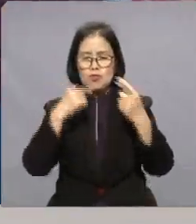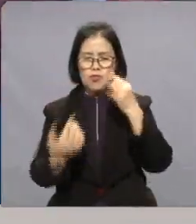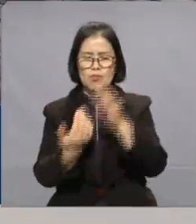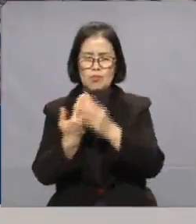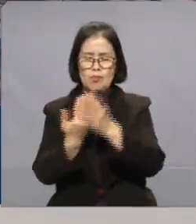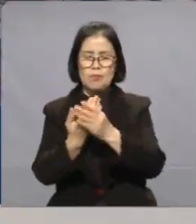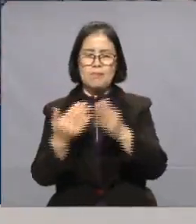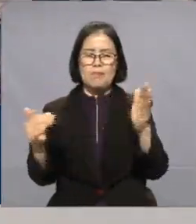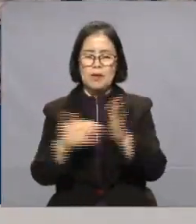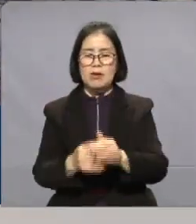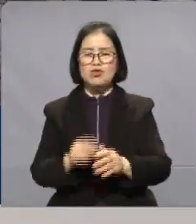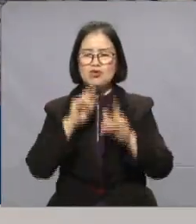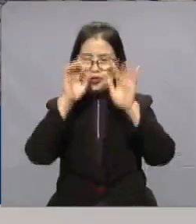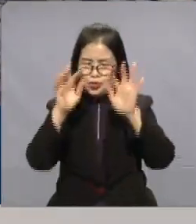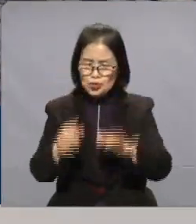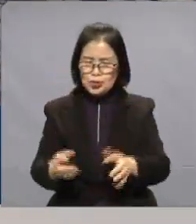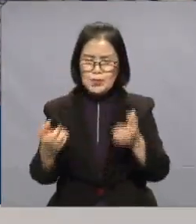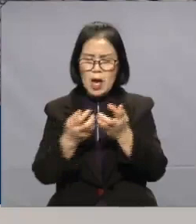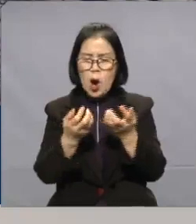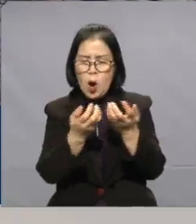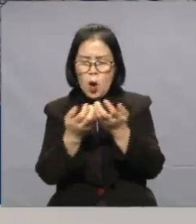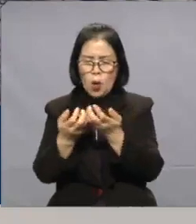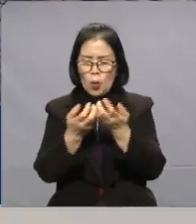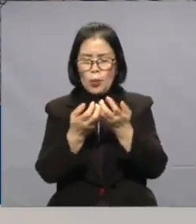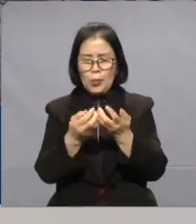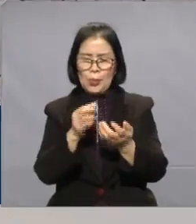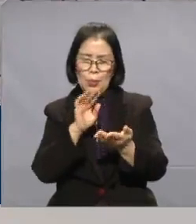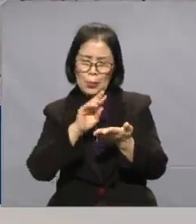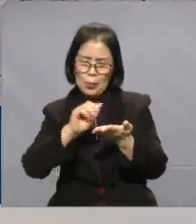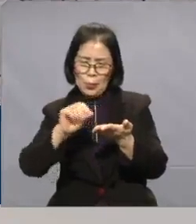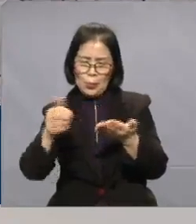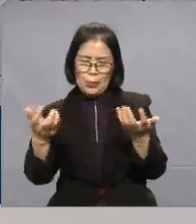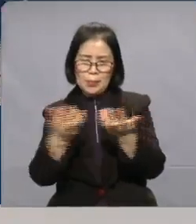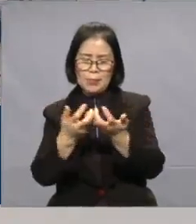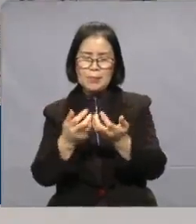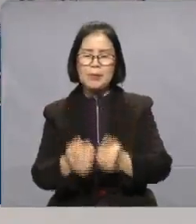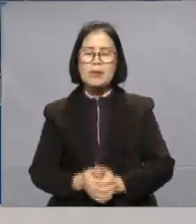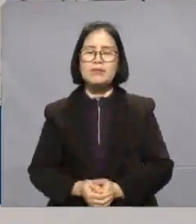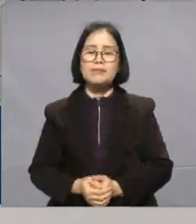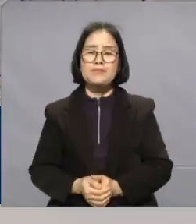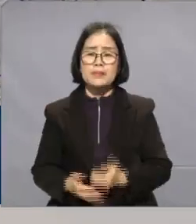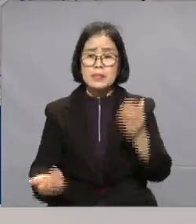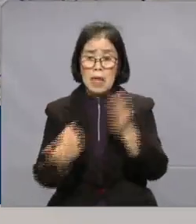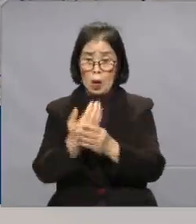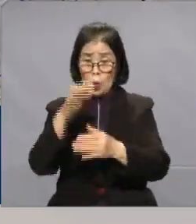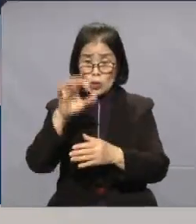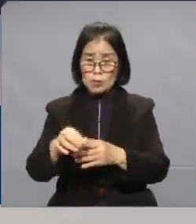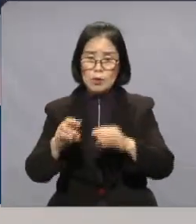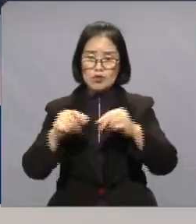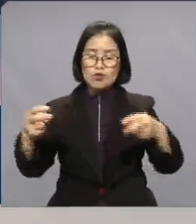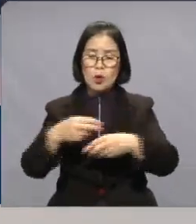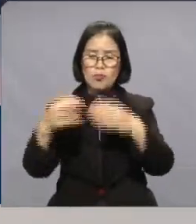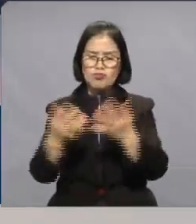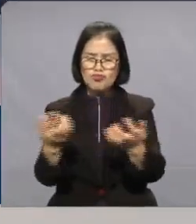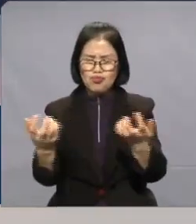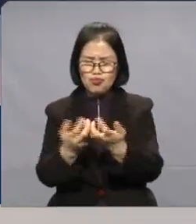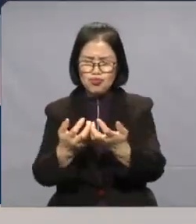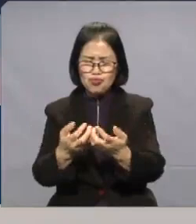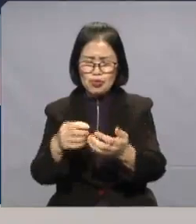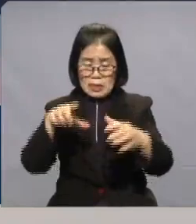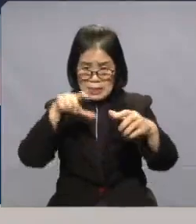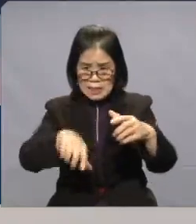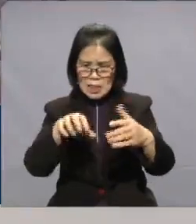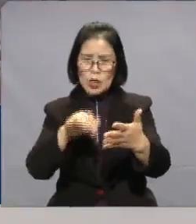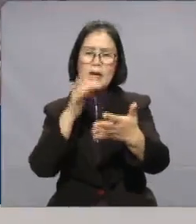발생했습니다. 눈이나 비가 얼어붙는 블랙 아이스가 원인으로 추정되는데요. 정작 사고 지점은 국토부 결빙 취약 구간에서